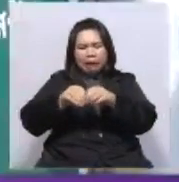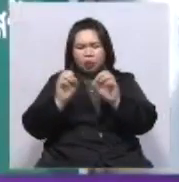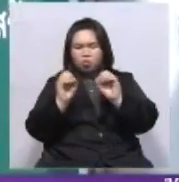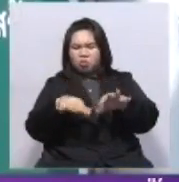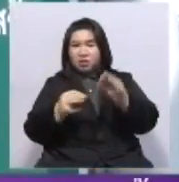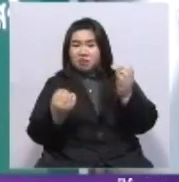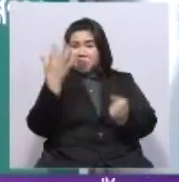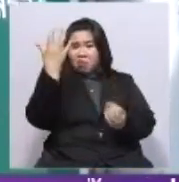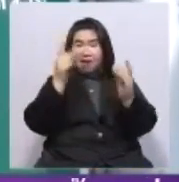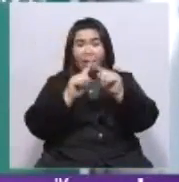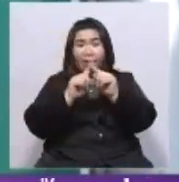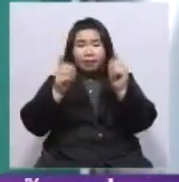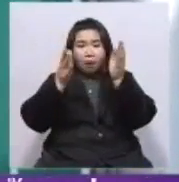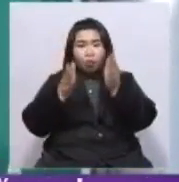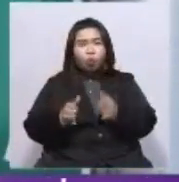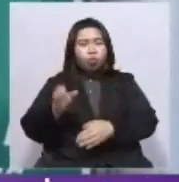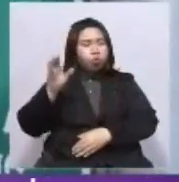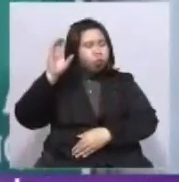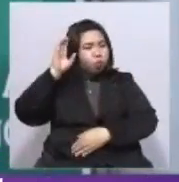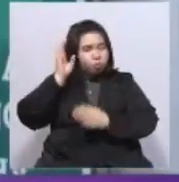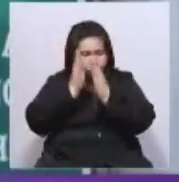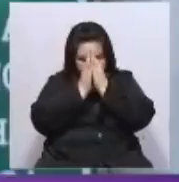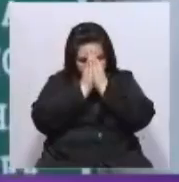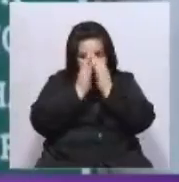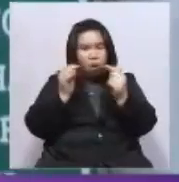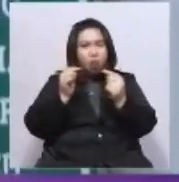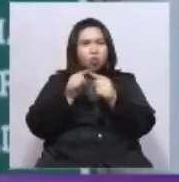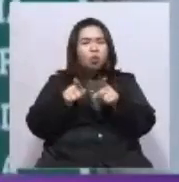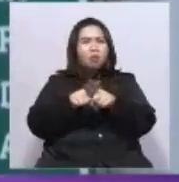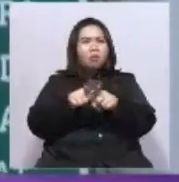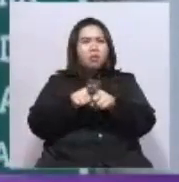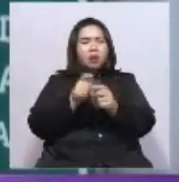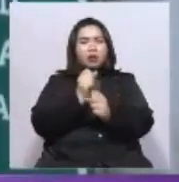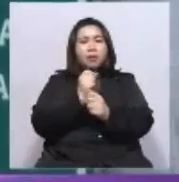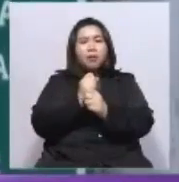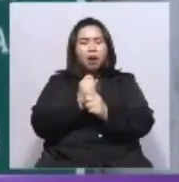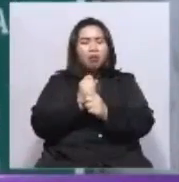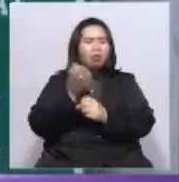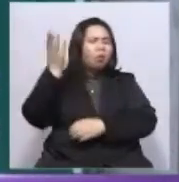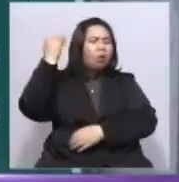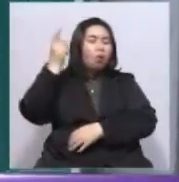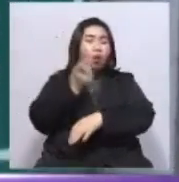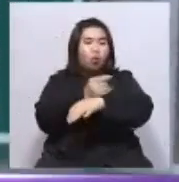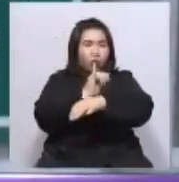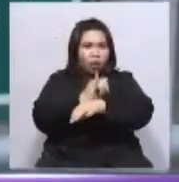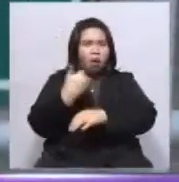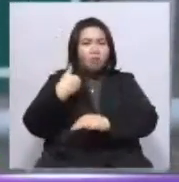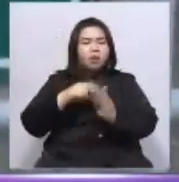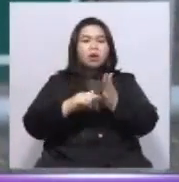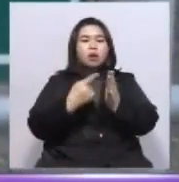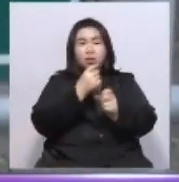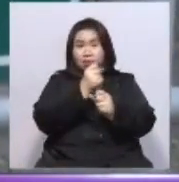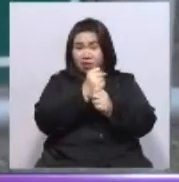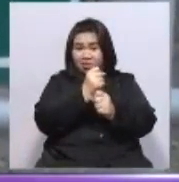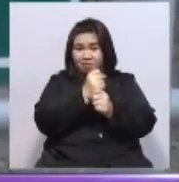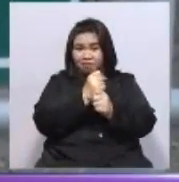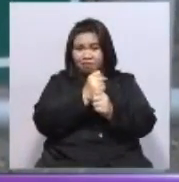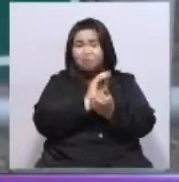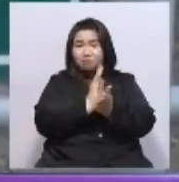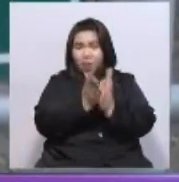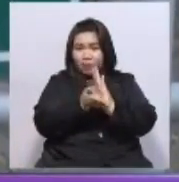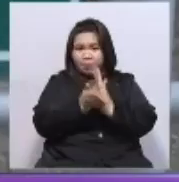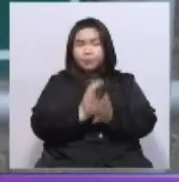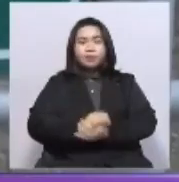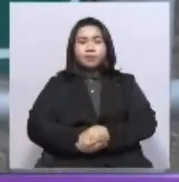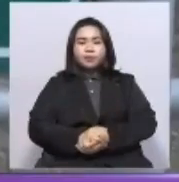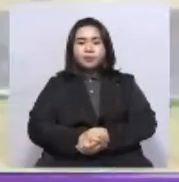ลางป่าแต่ด้วยความศรัทธาของชาวบ้านและขุนนางระดับสูงตั้งแต่สมัยอยุธยาจึงริเริ่มบูรณะฟื้นฟู